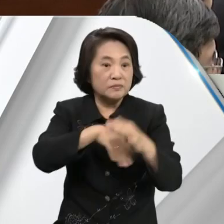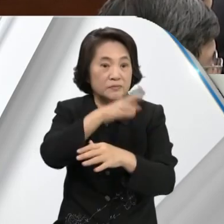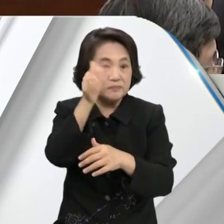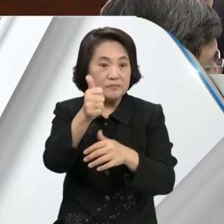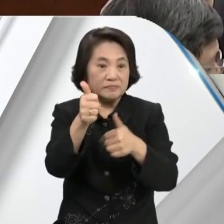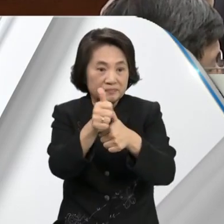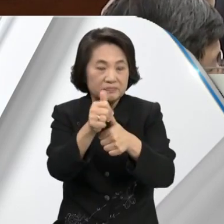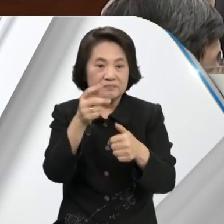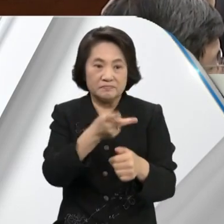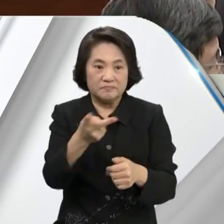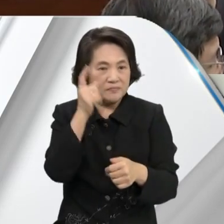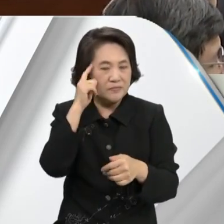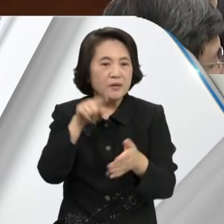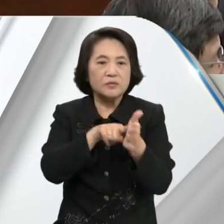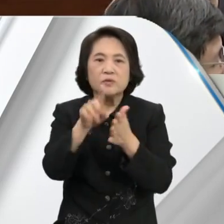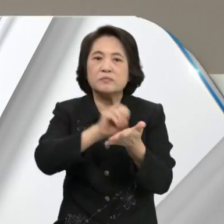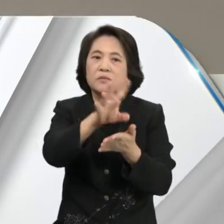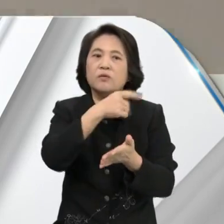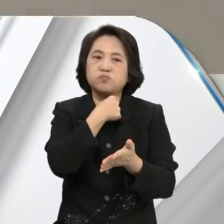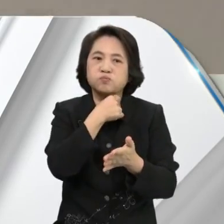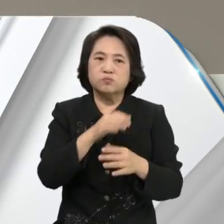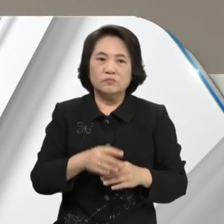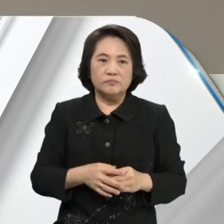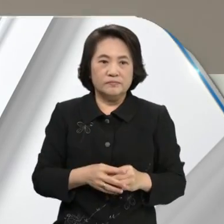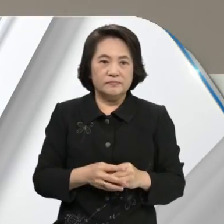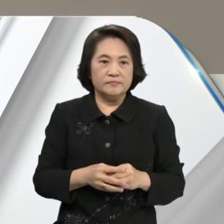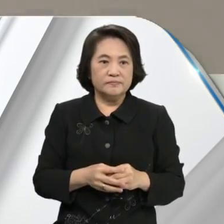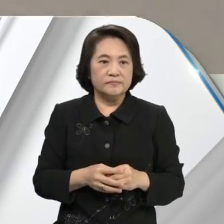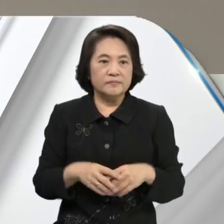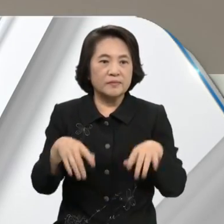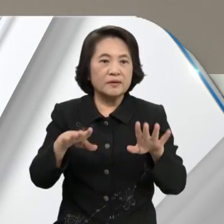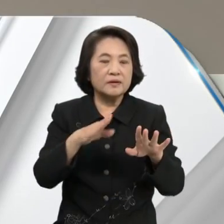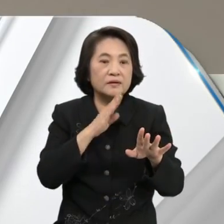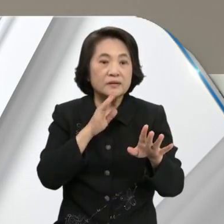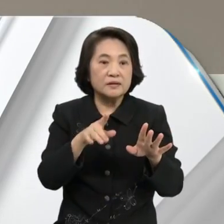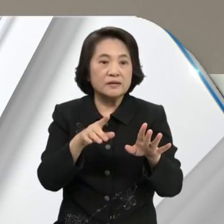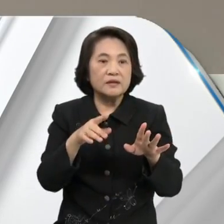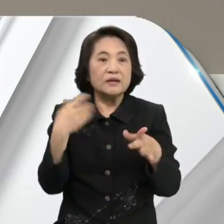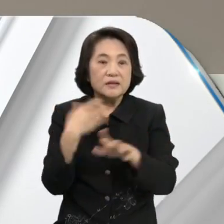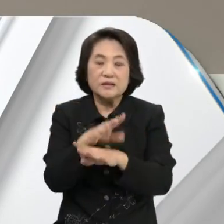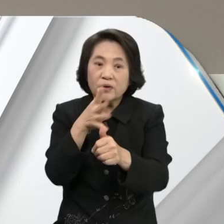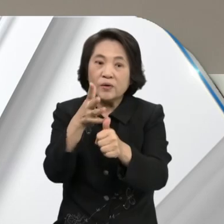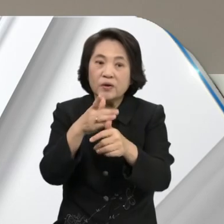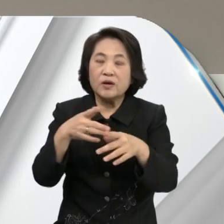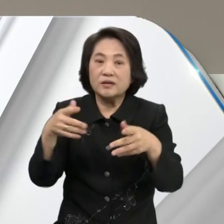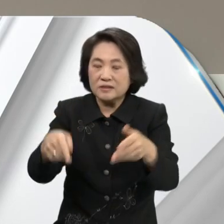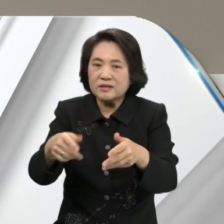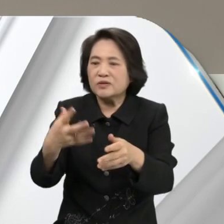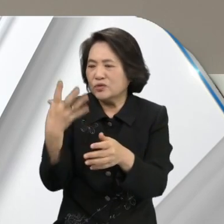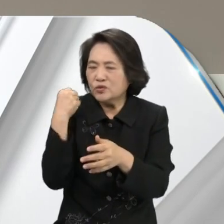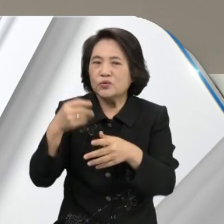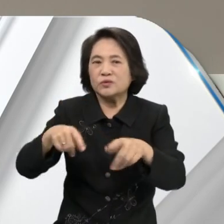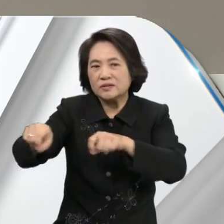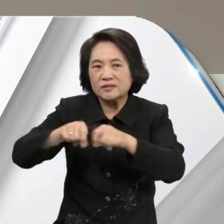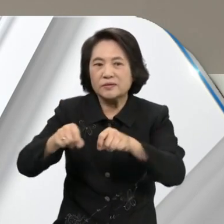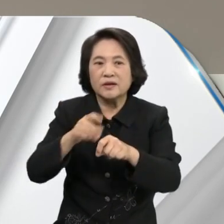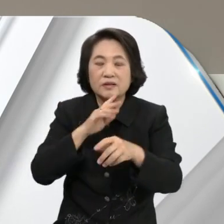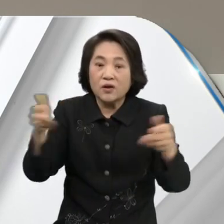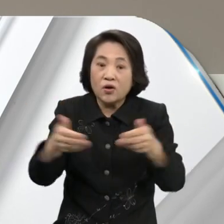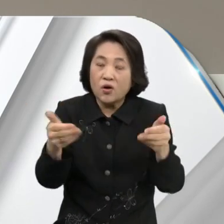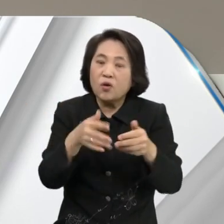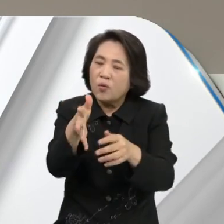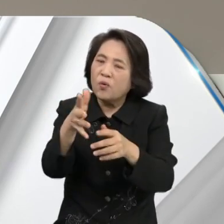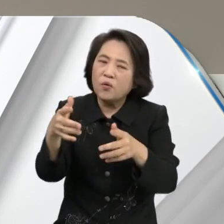长针对亚克案内来做专案报告。 是那时候有开始把它盖好吗？ 已经动工的旧案，这个在政策 动工有盖好